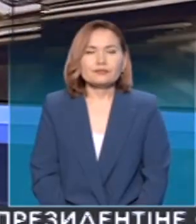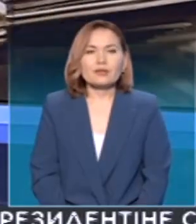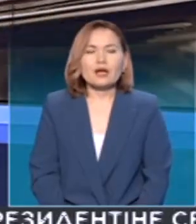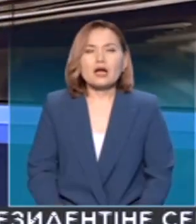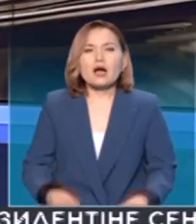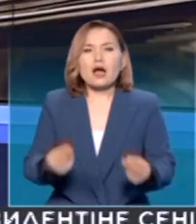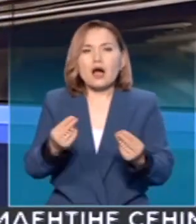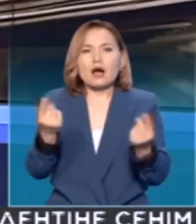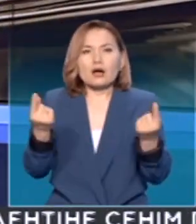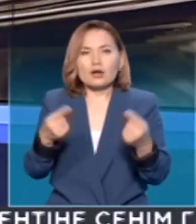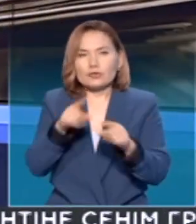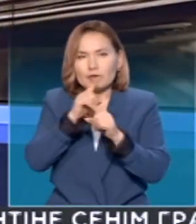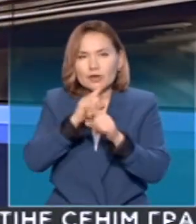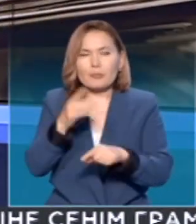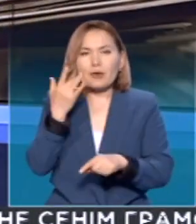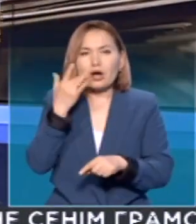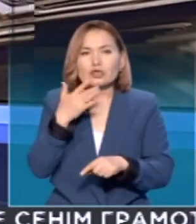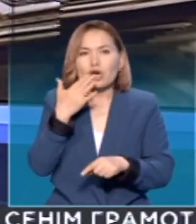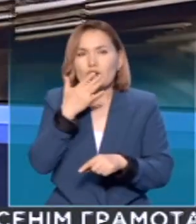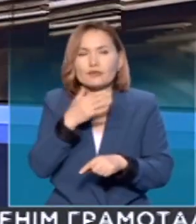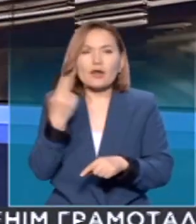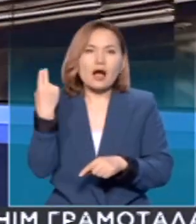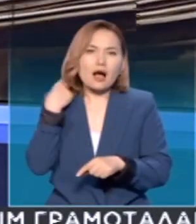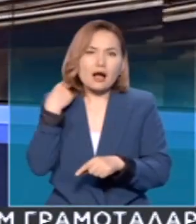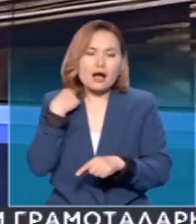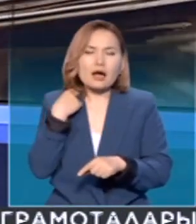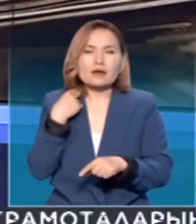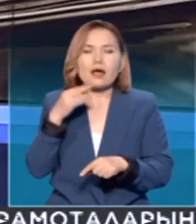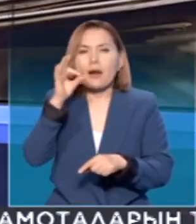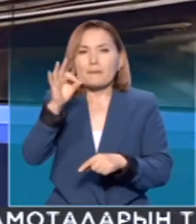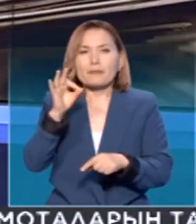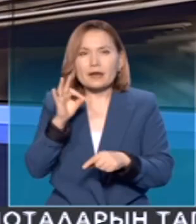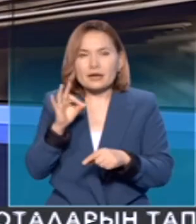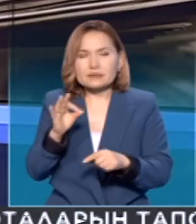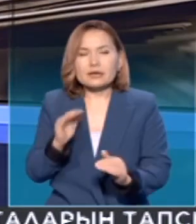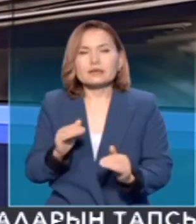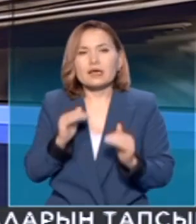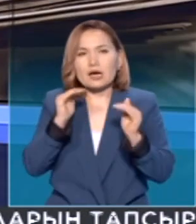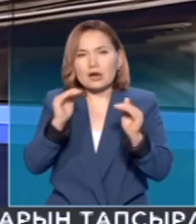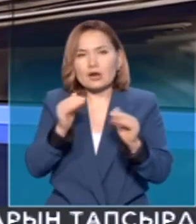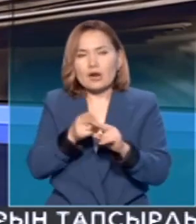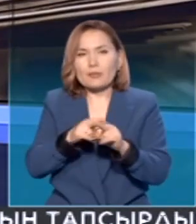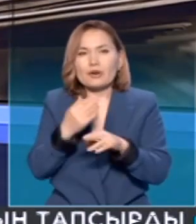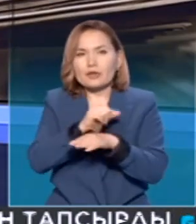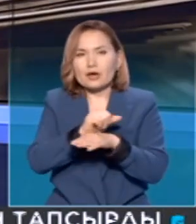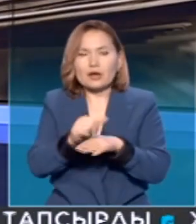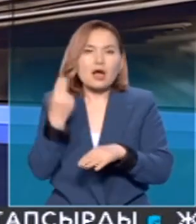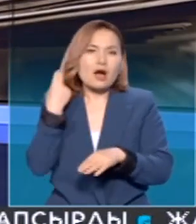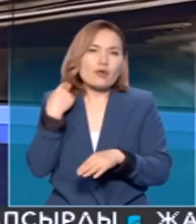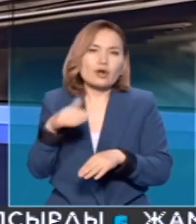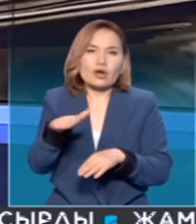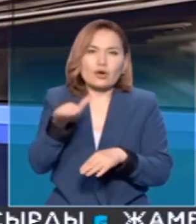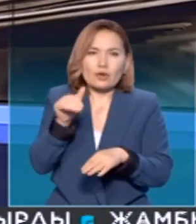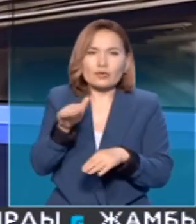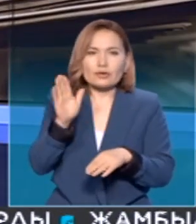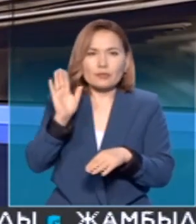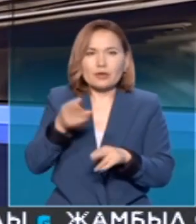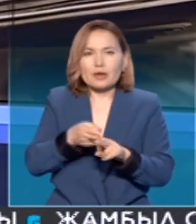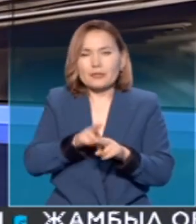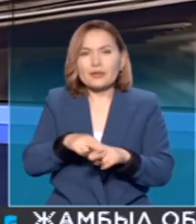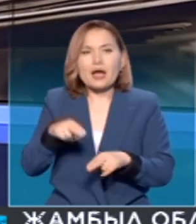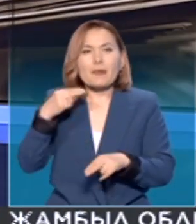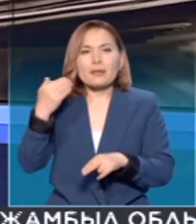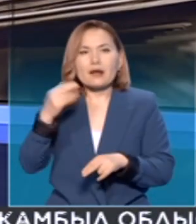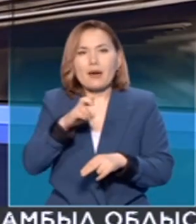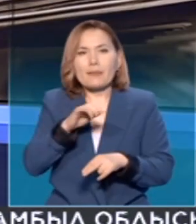Дефолт болмайды. АқШ ұлттық қарыз шегін көтеріп, әлеуметтік міндеттерін орындау үшін сырттан қаржы тартатын болды. Бұл орайда